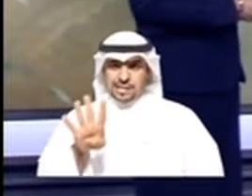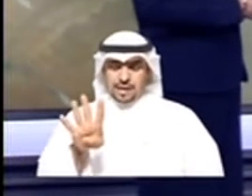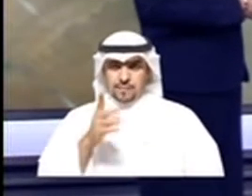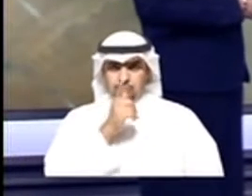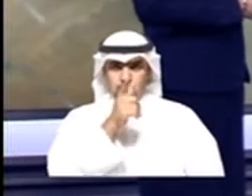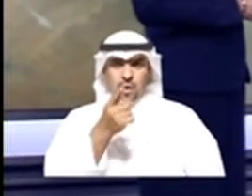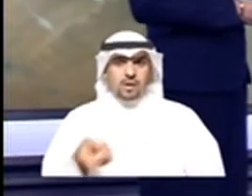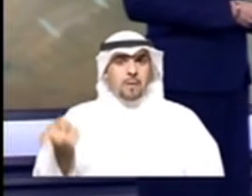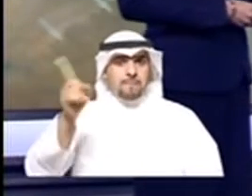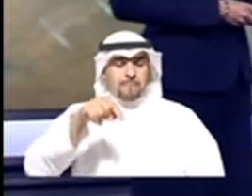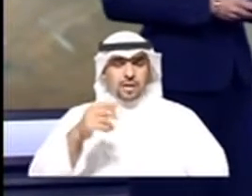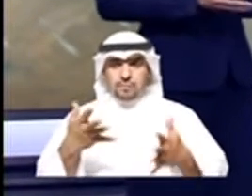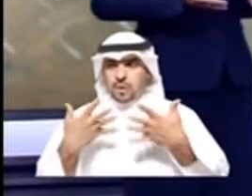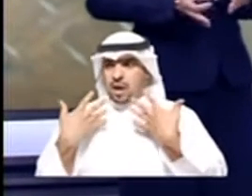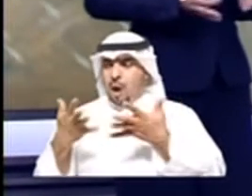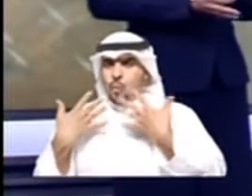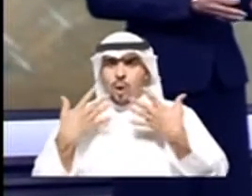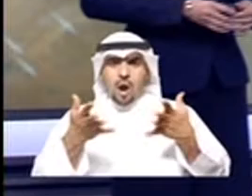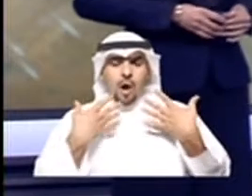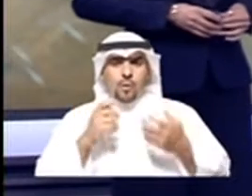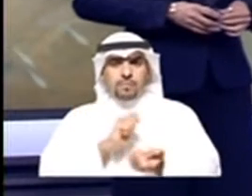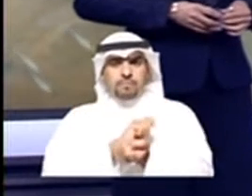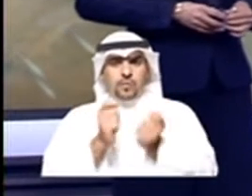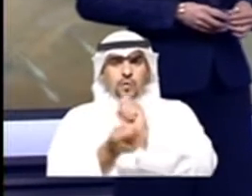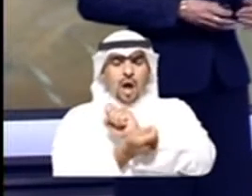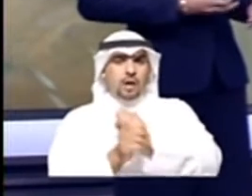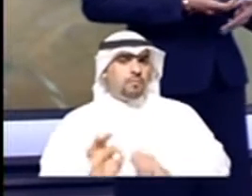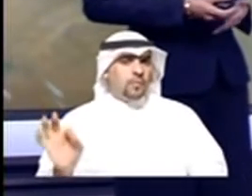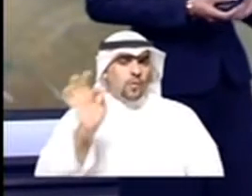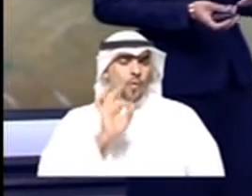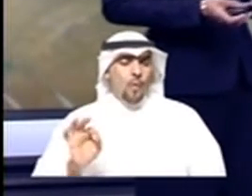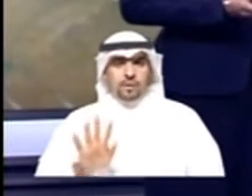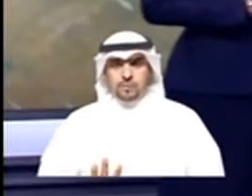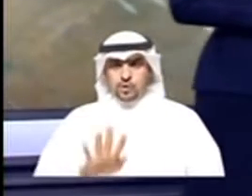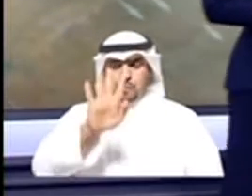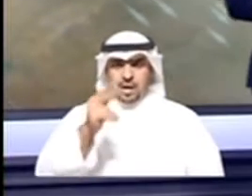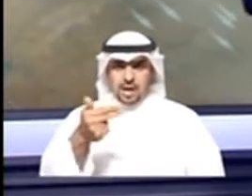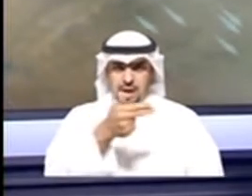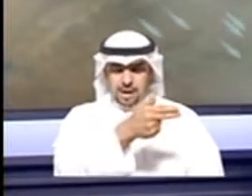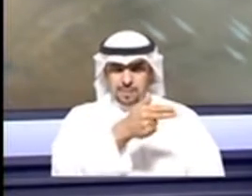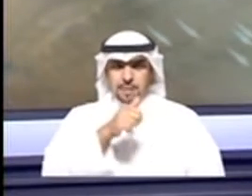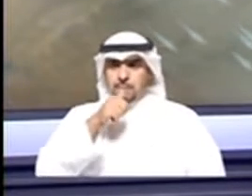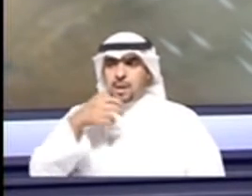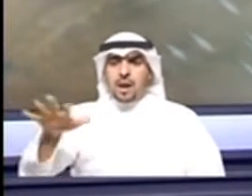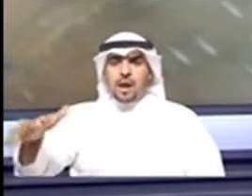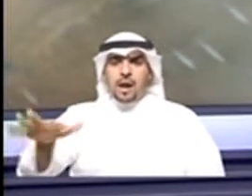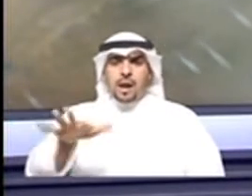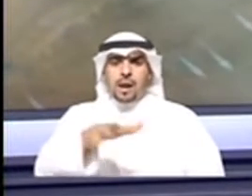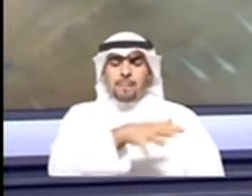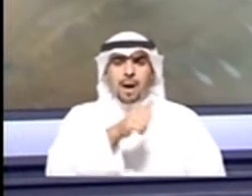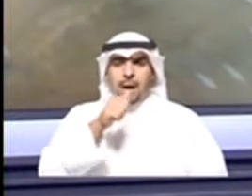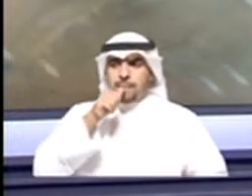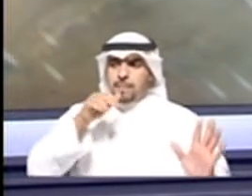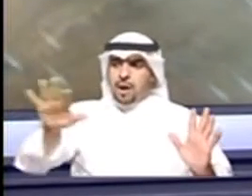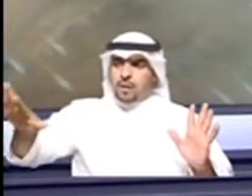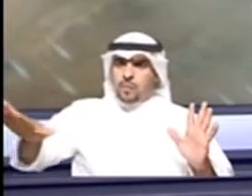الغد متوقع أن تكون شمالية غربية خفيفة إلى معتدلة السرعة، وأيضا البحر راح يكون خفيف إلى معتدل الموج، يصل ارتفاعه